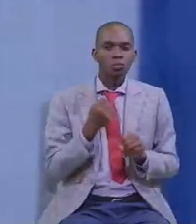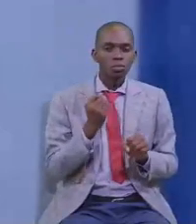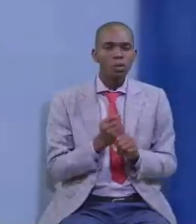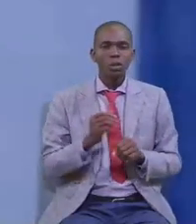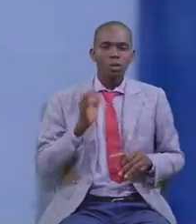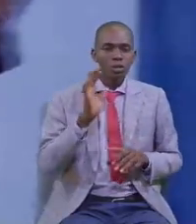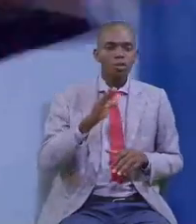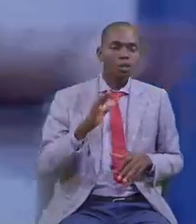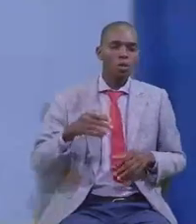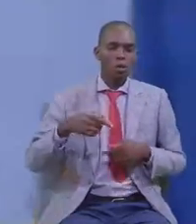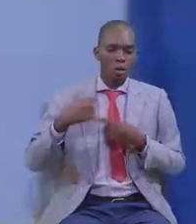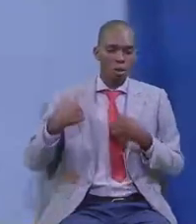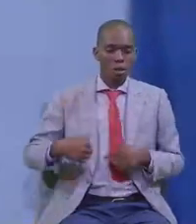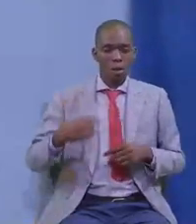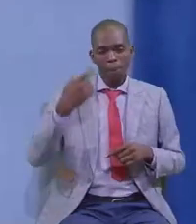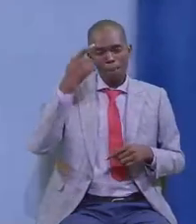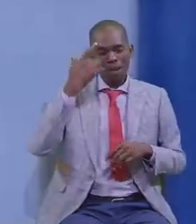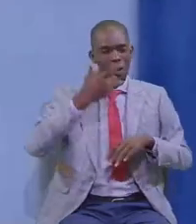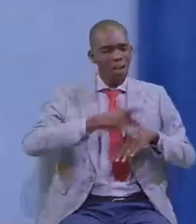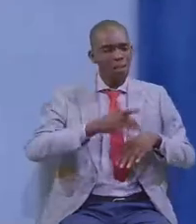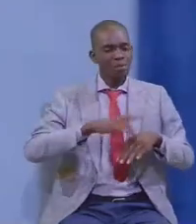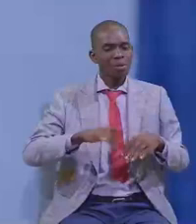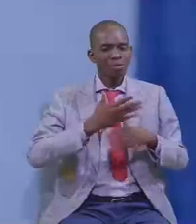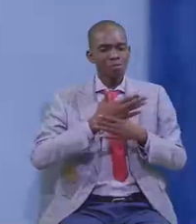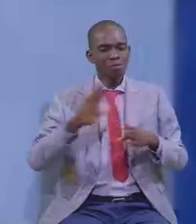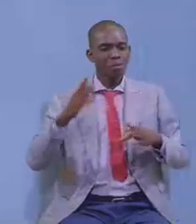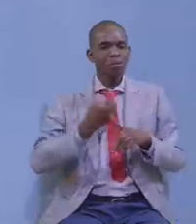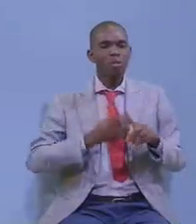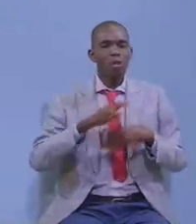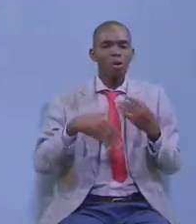Et tu vides ta pensée de toute distraction.